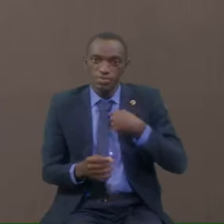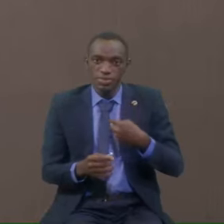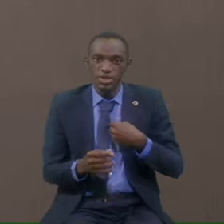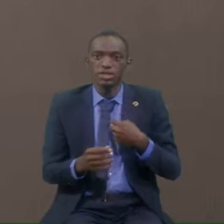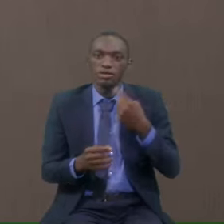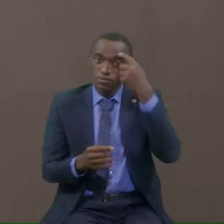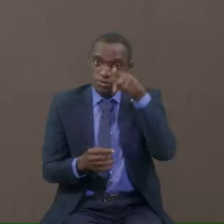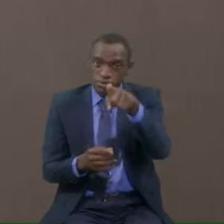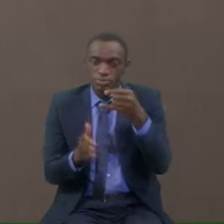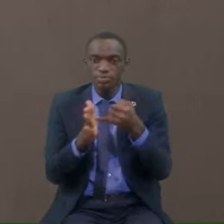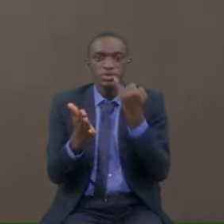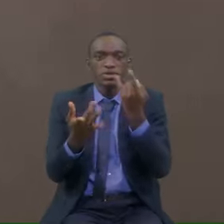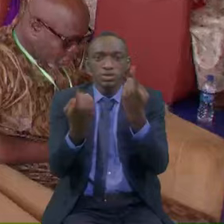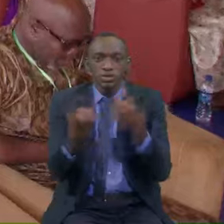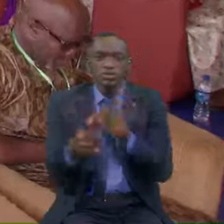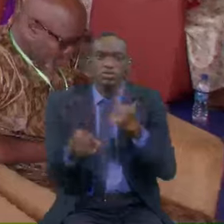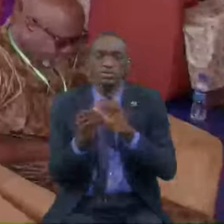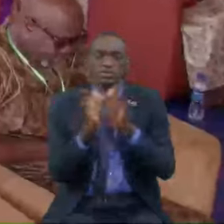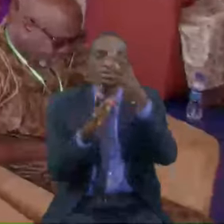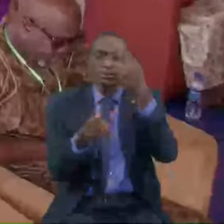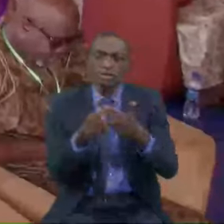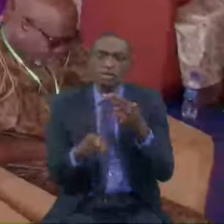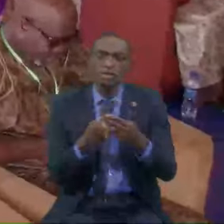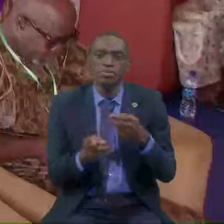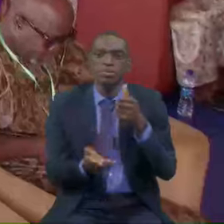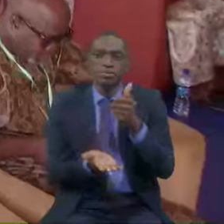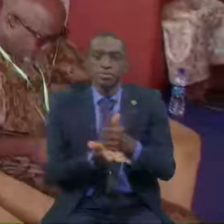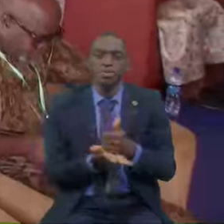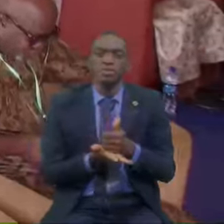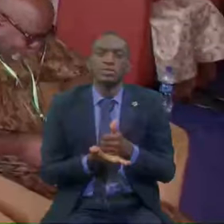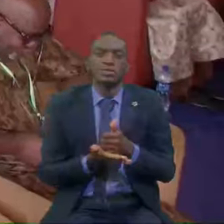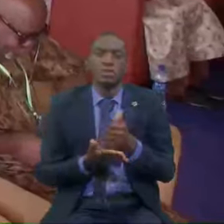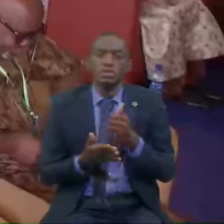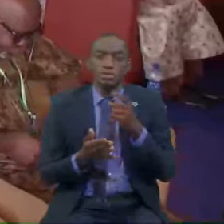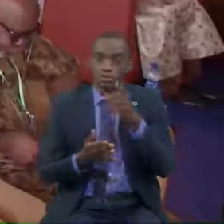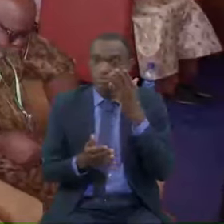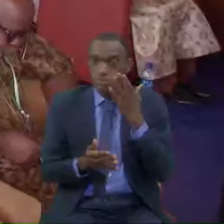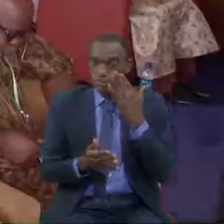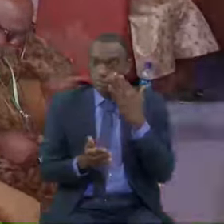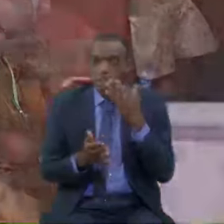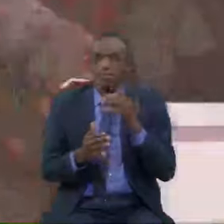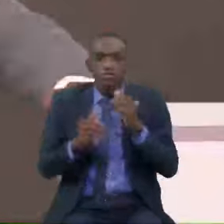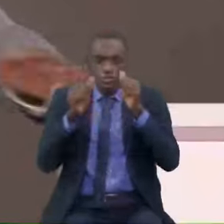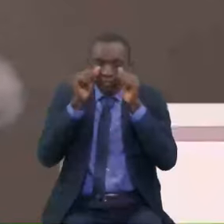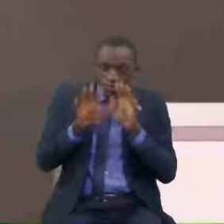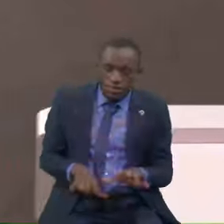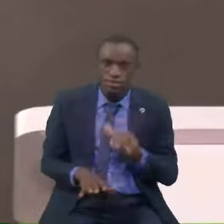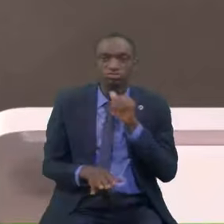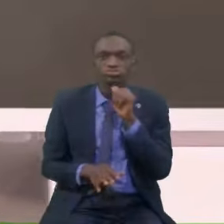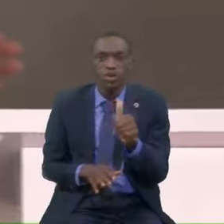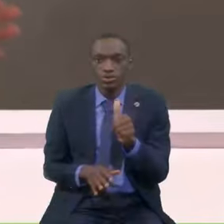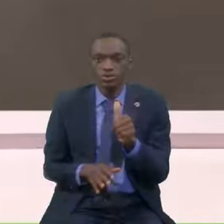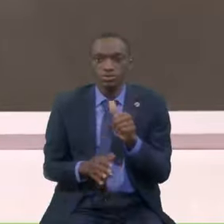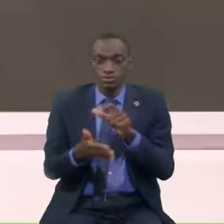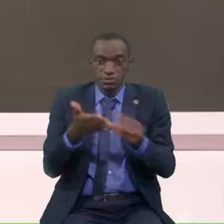moi. Au nom de Jésus, qui ne se fatigue point. Verset